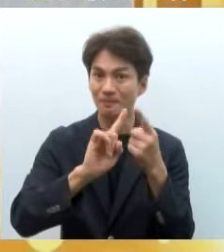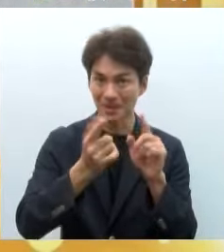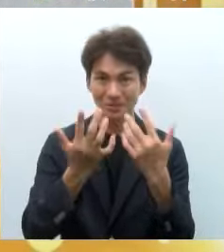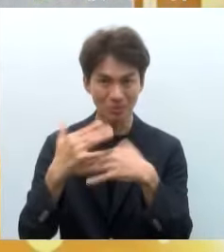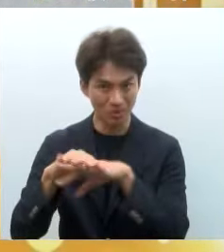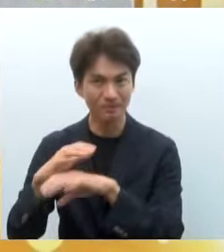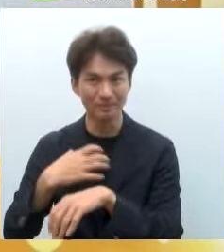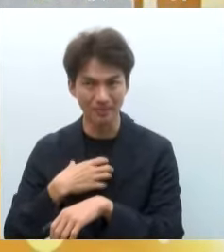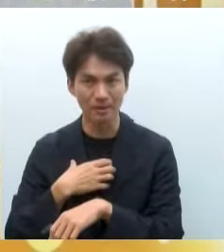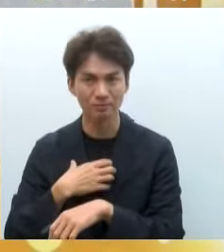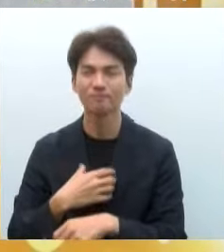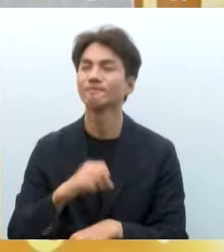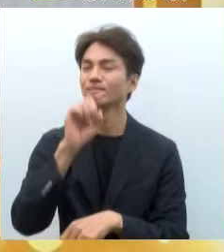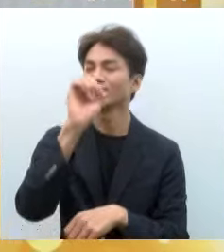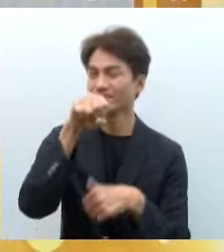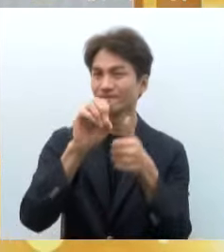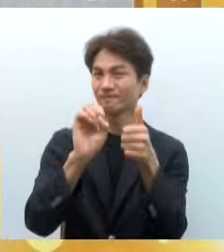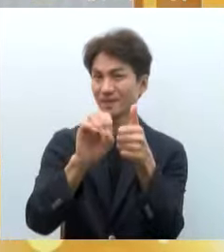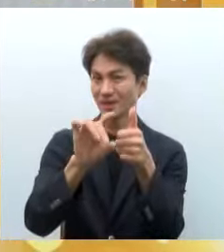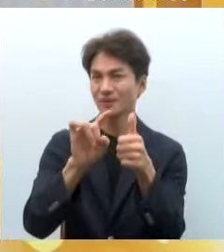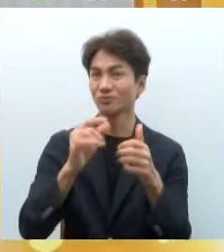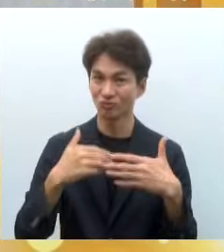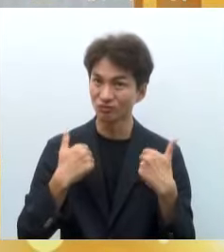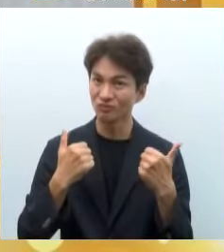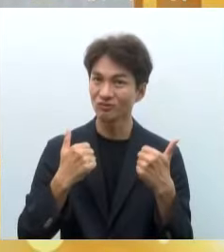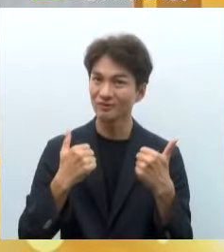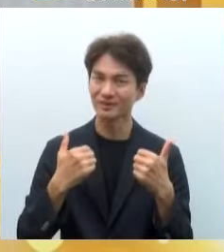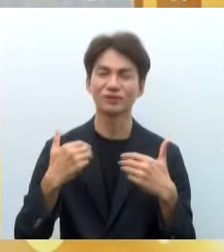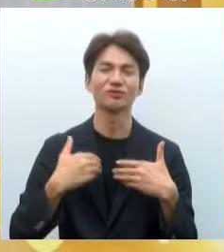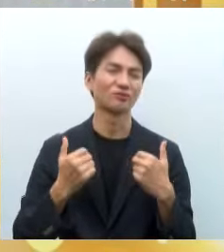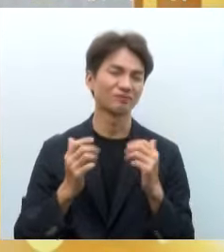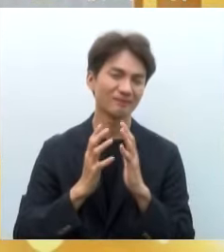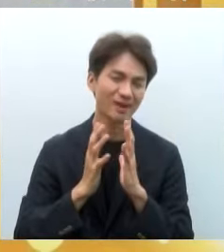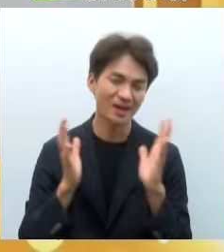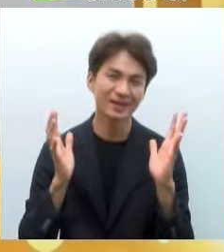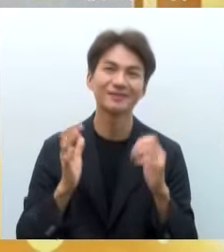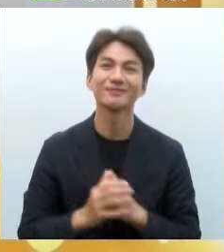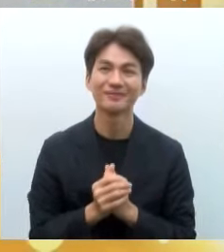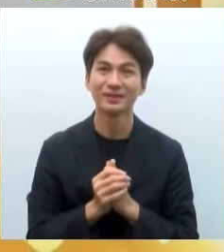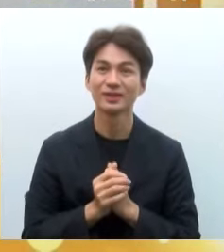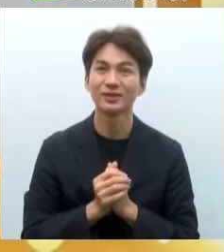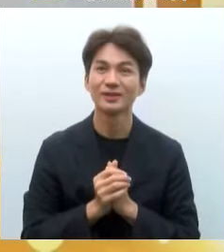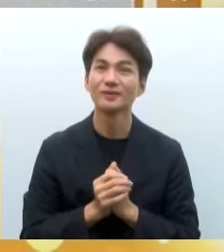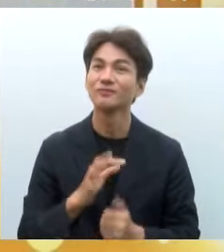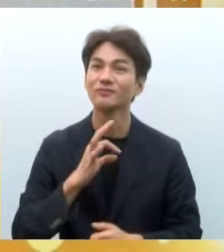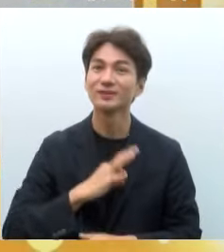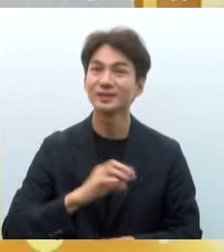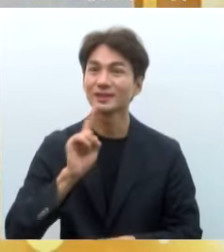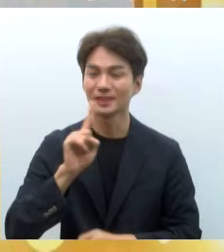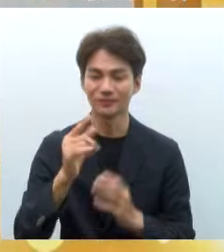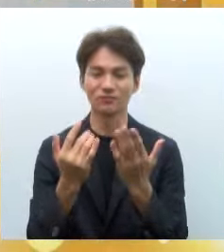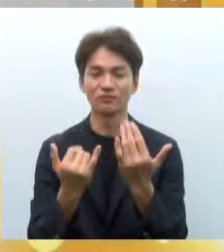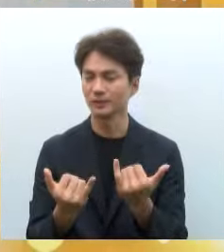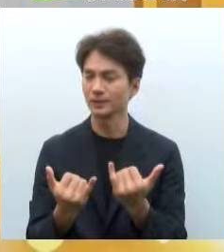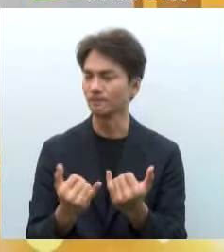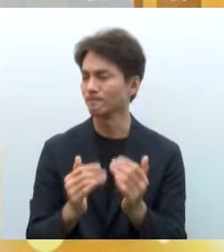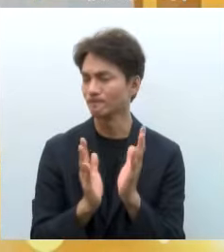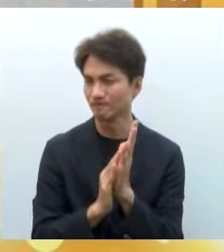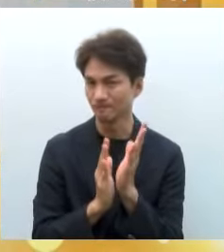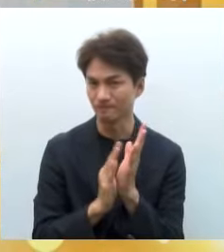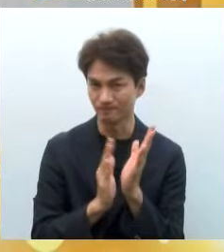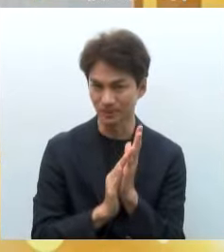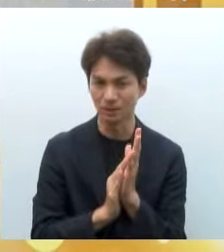นี้อีกไหม แนะนำครับ สนุก สนุกมากครับ รู้สึกว่าวันนี้เราประทับใจทุกฐาน